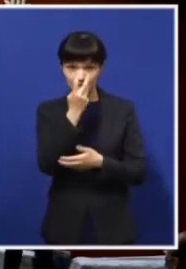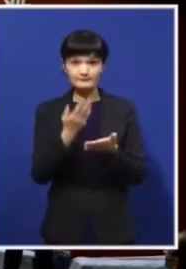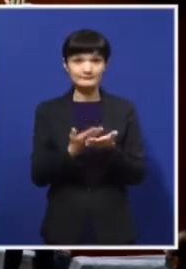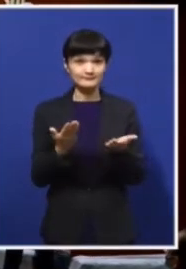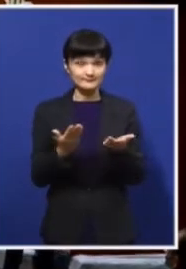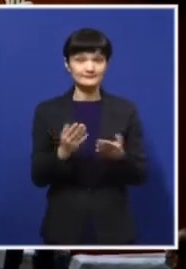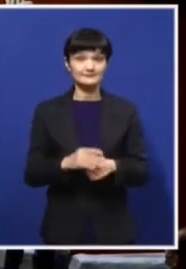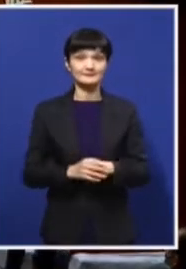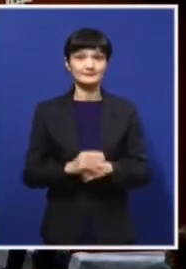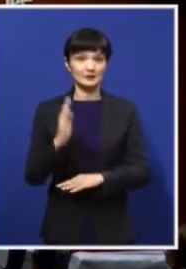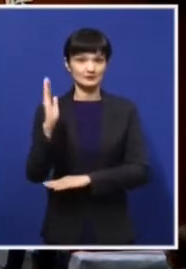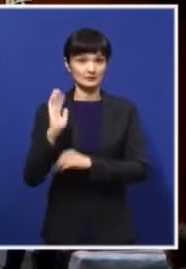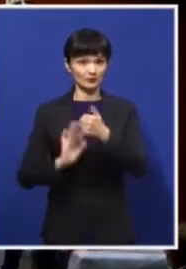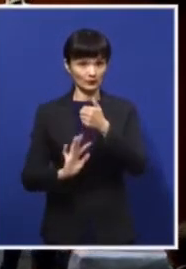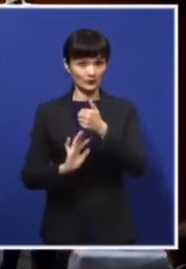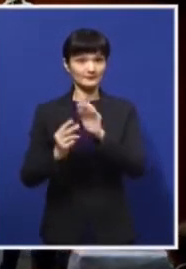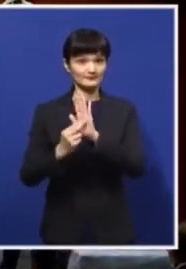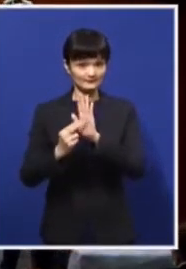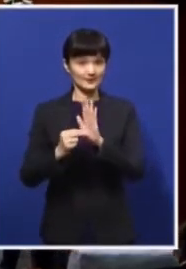个在